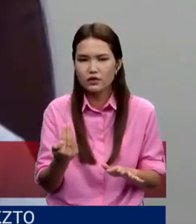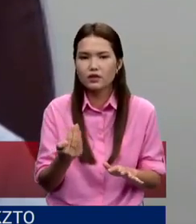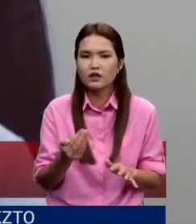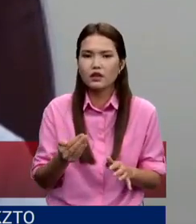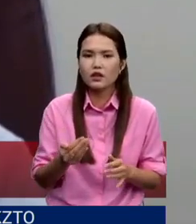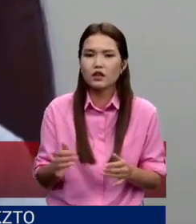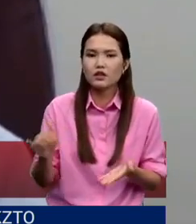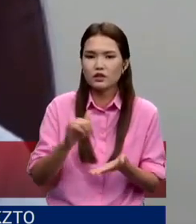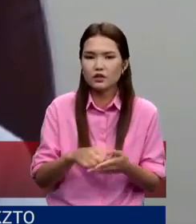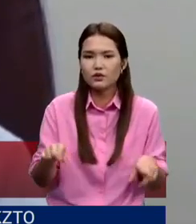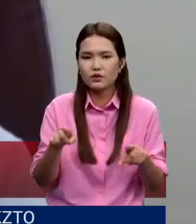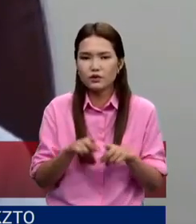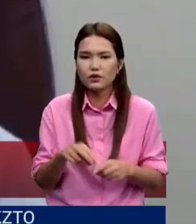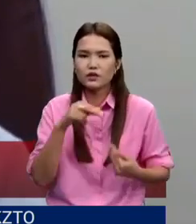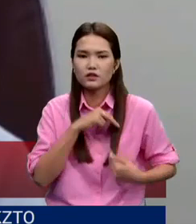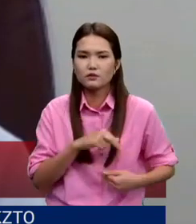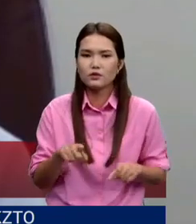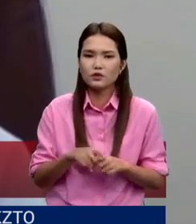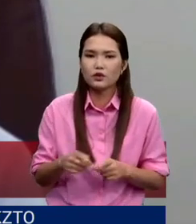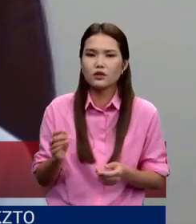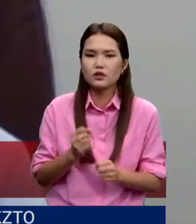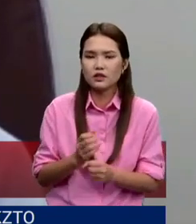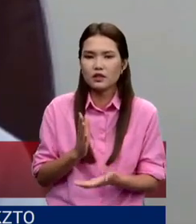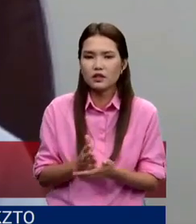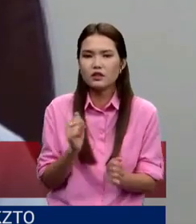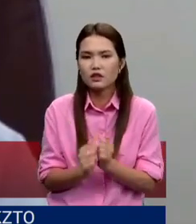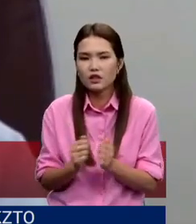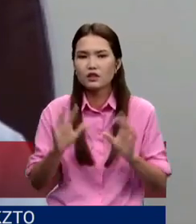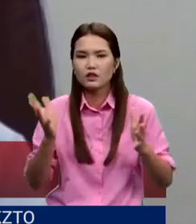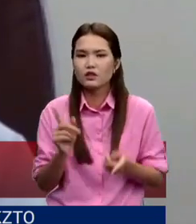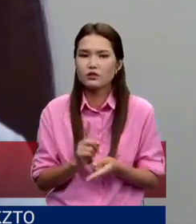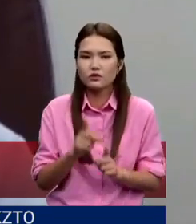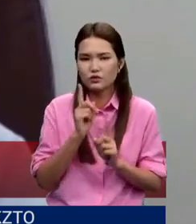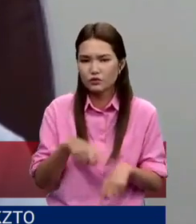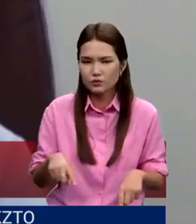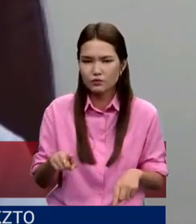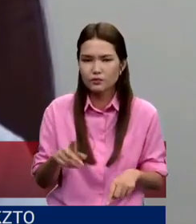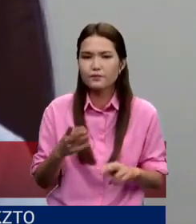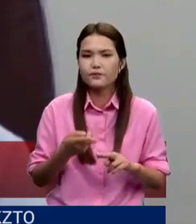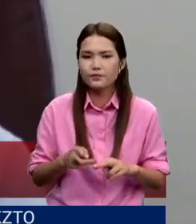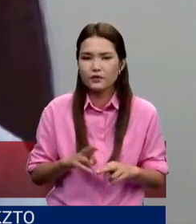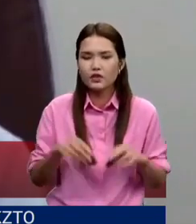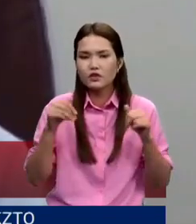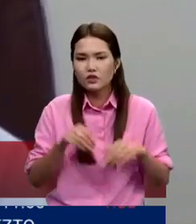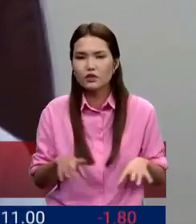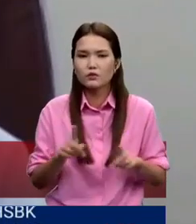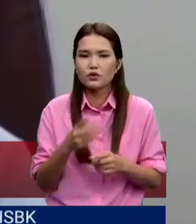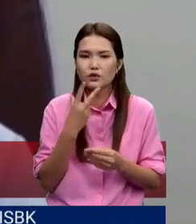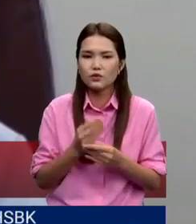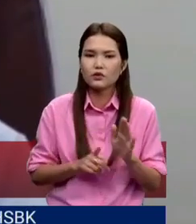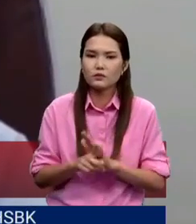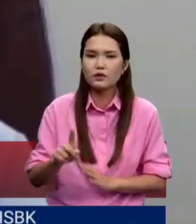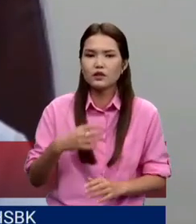желілеріне жеткізудің тікелей тізбектерін ойластыру керек. Арада делдалдар болмау керек. Не осы мәселе шешілсе, онда біраз тауарлардың бағасы